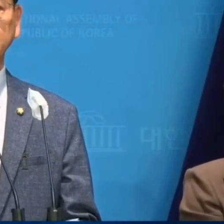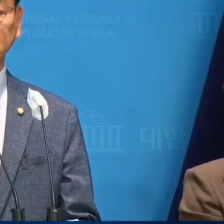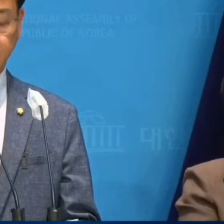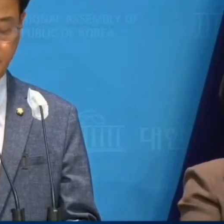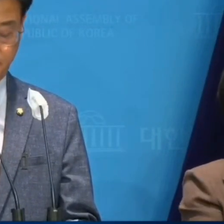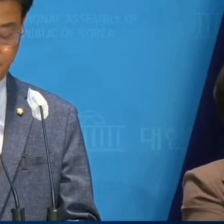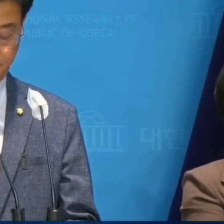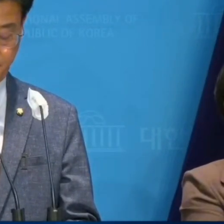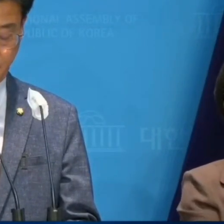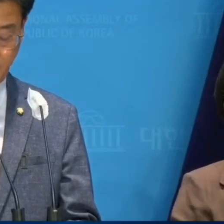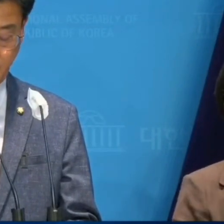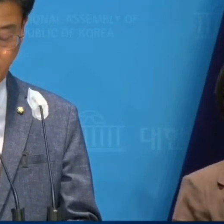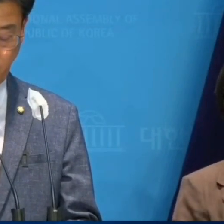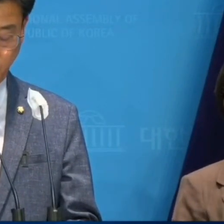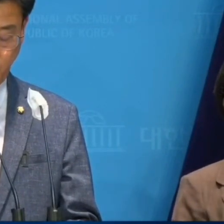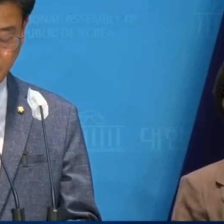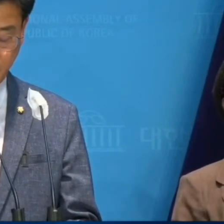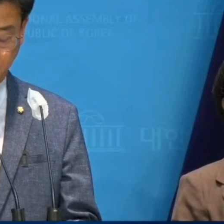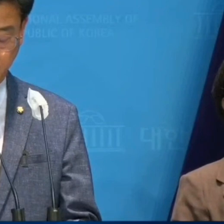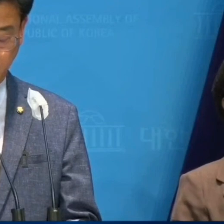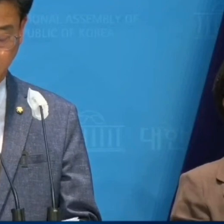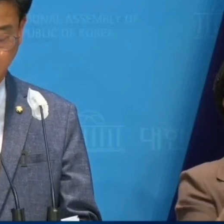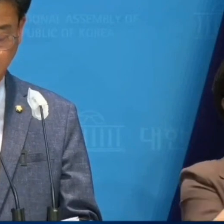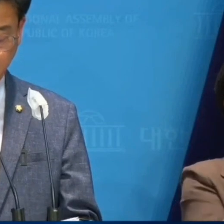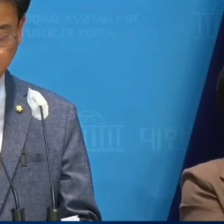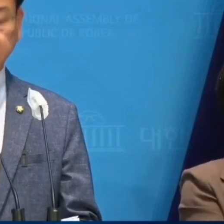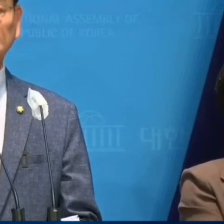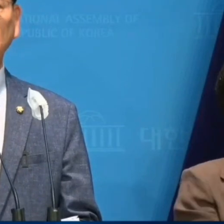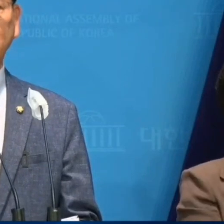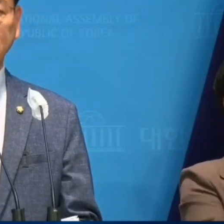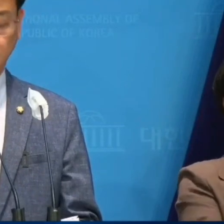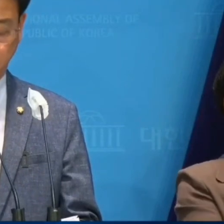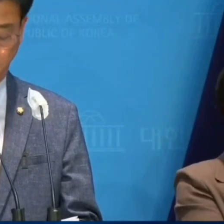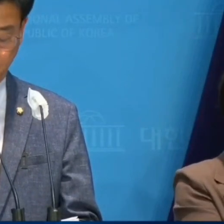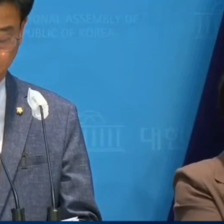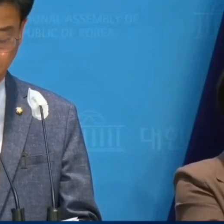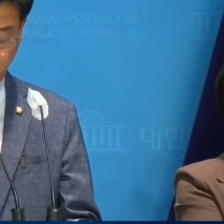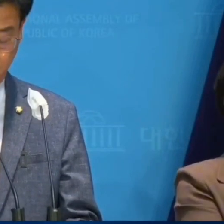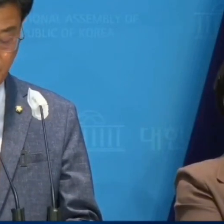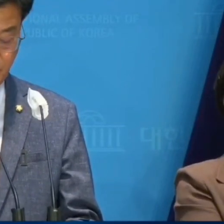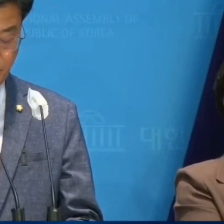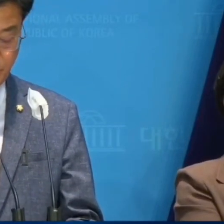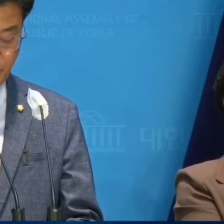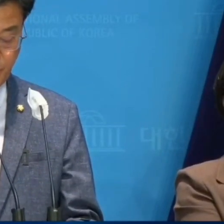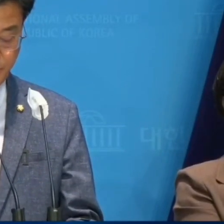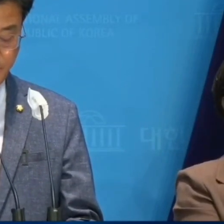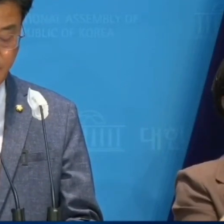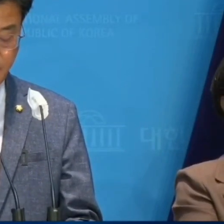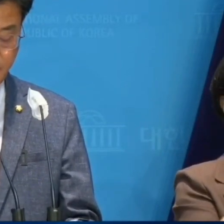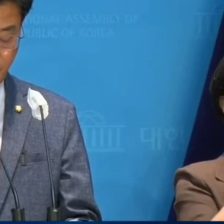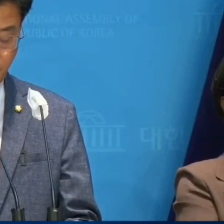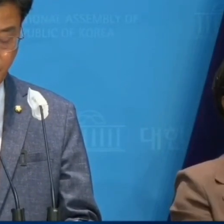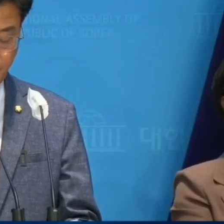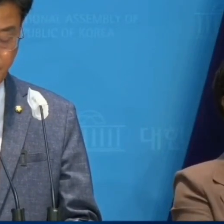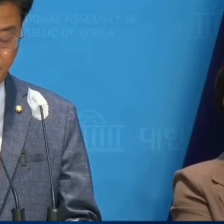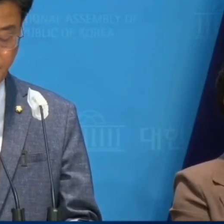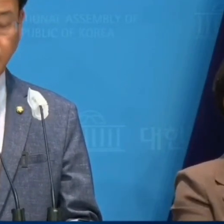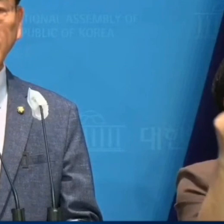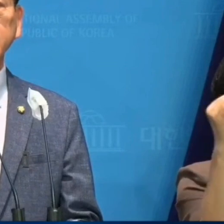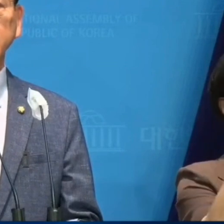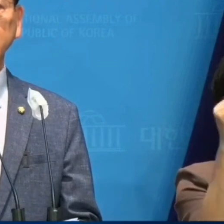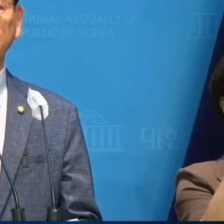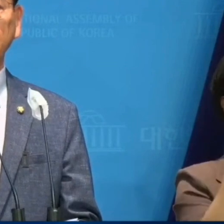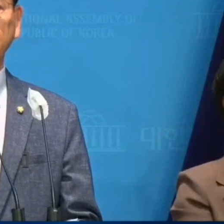처벌받지 않았습니다. 또 무고한 시민을 간첩으로 만들어도 민주주의 근간을